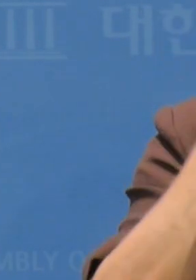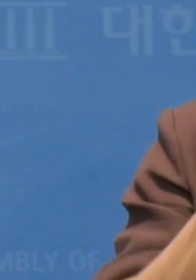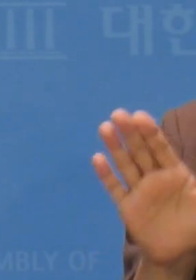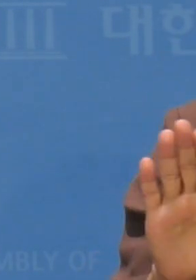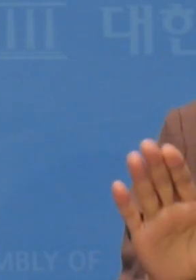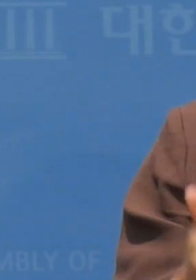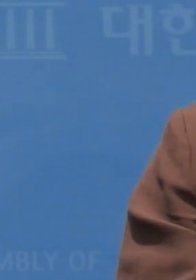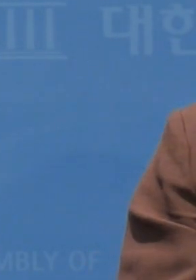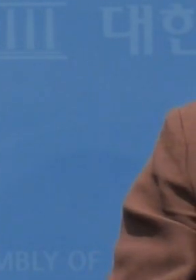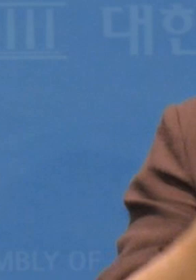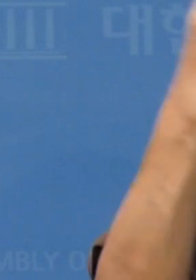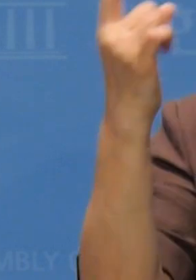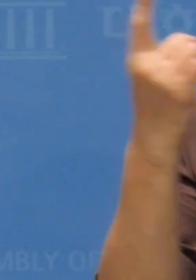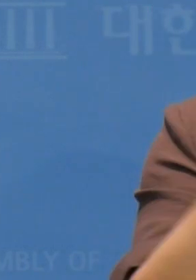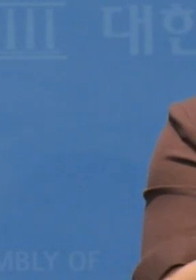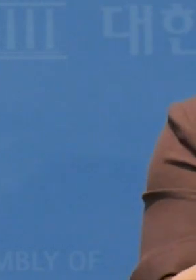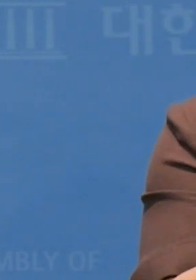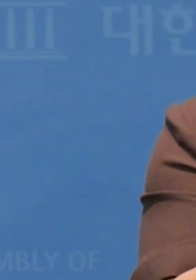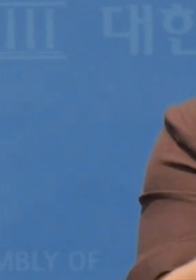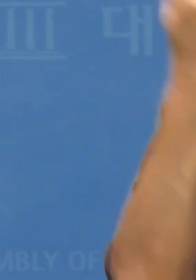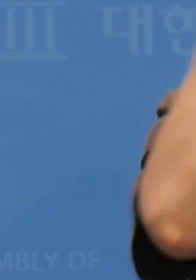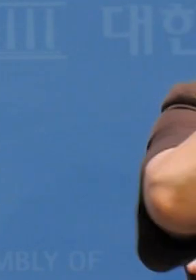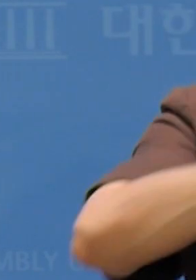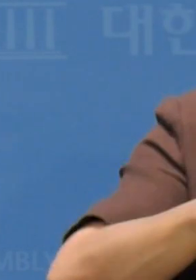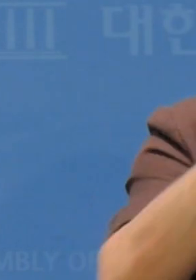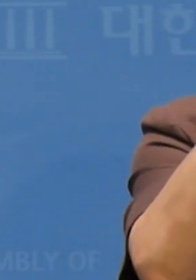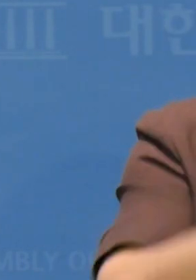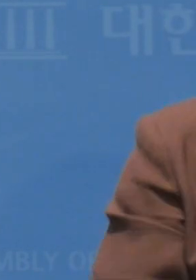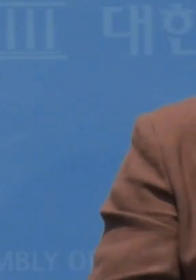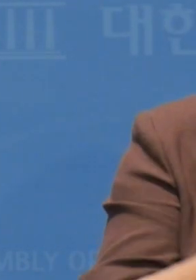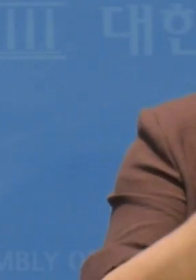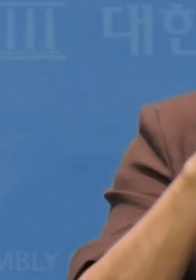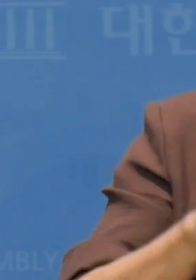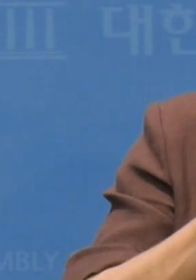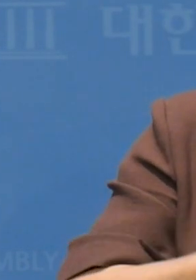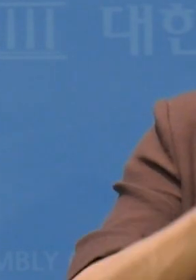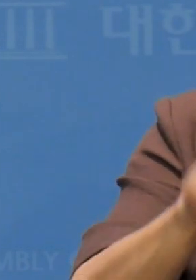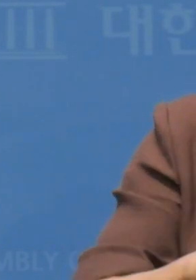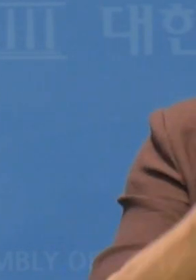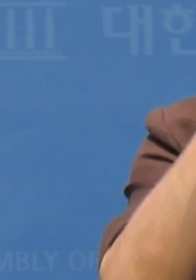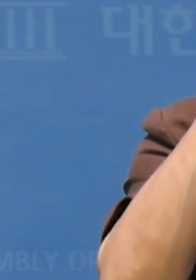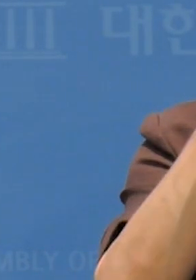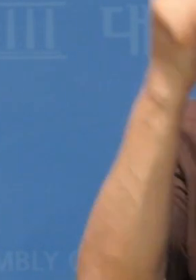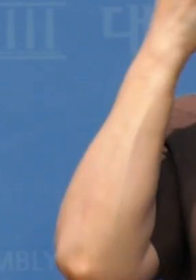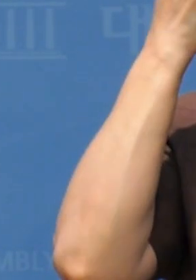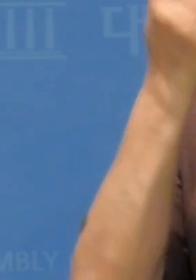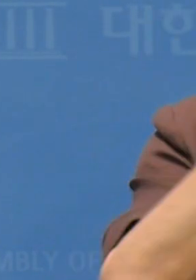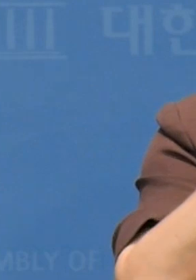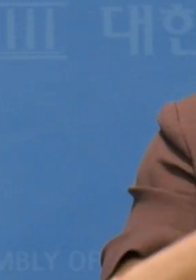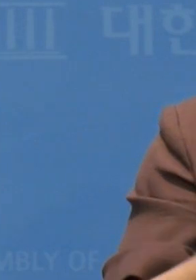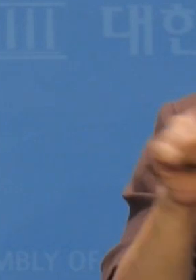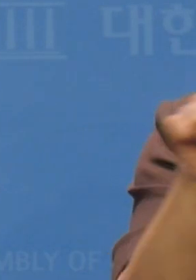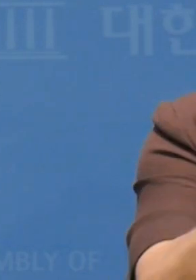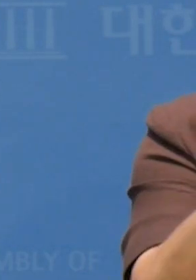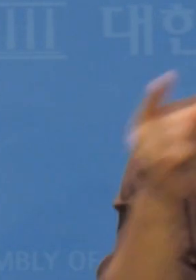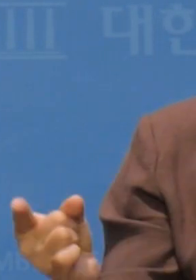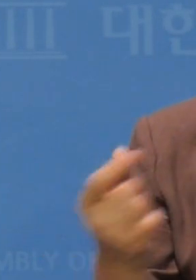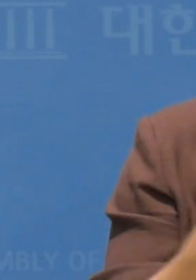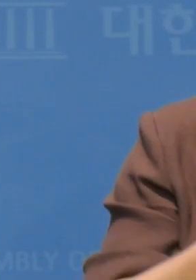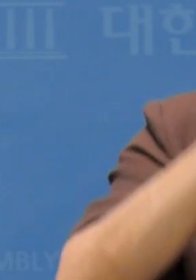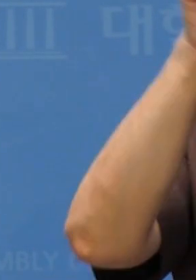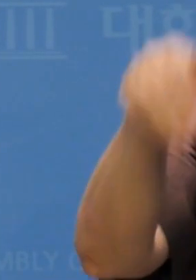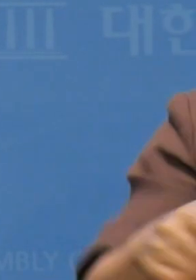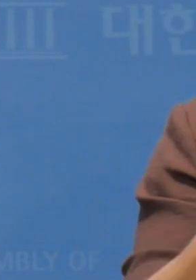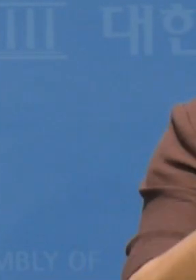아니라 개혁 청사진의 내용과 이행 의지가 중요합니다 신뢰를 잃고 락으로